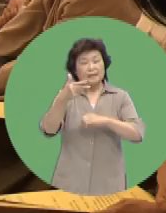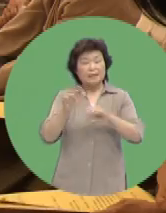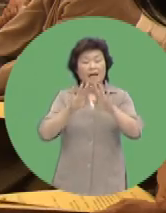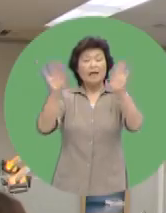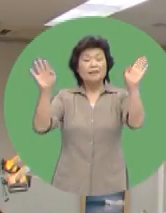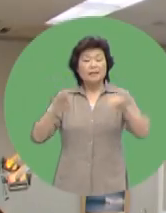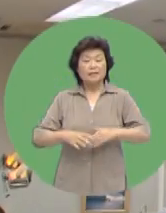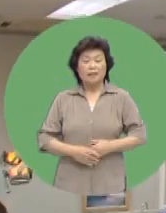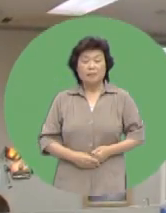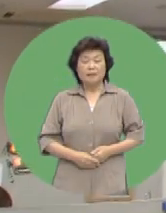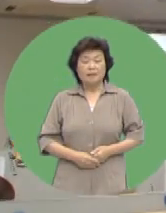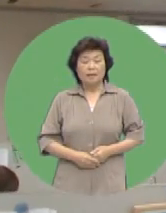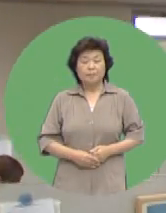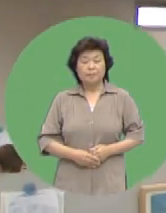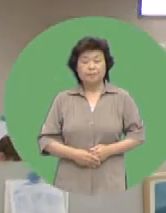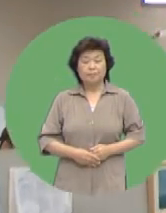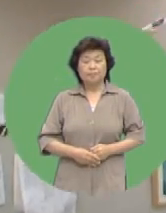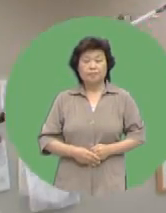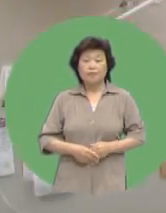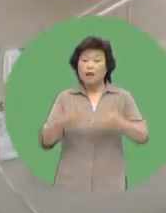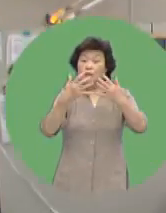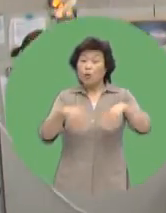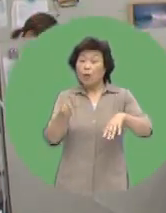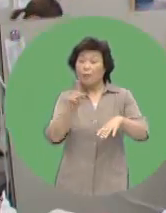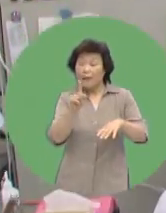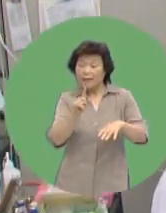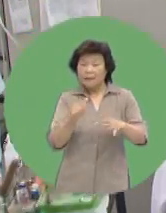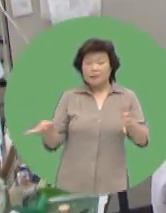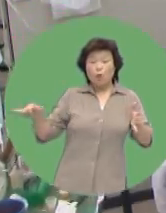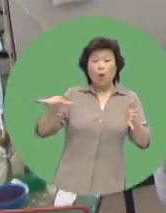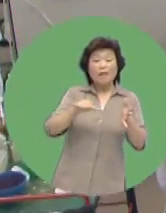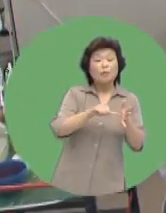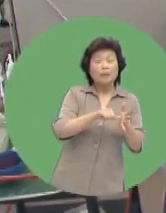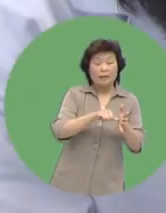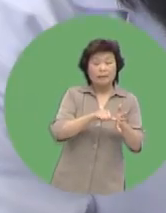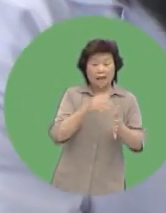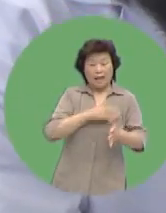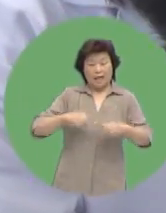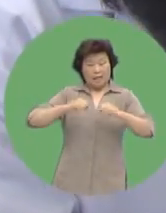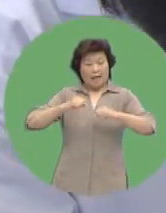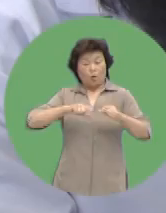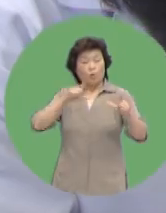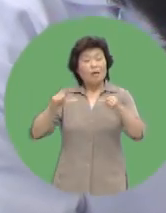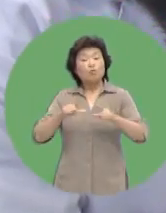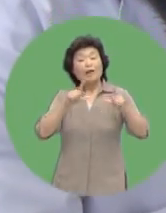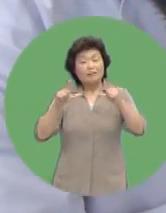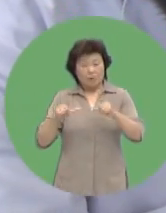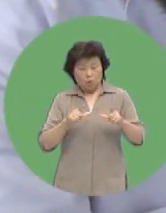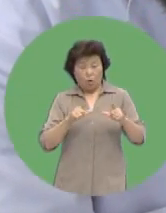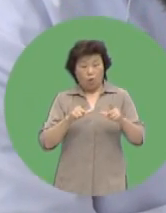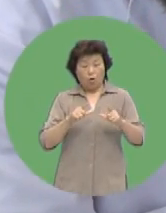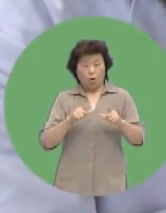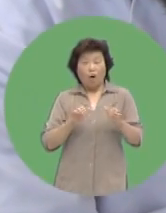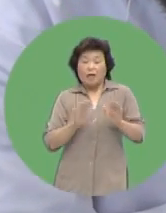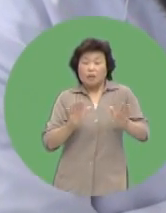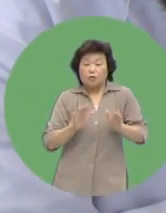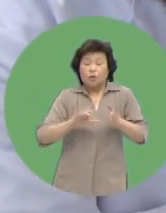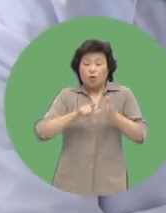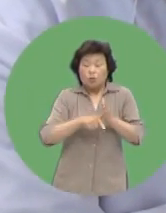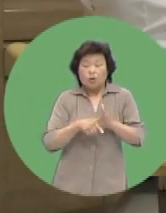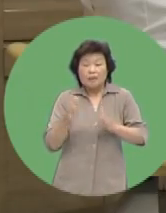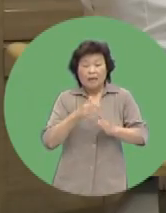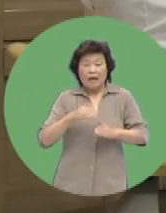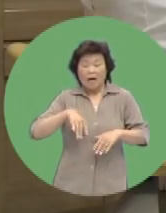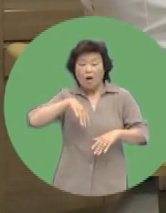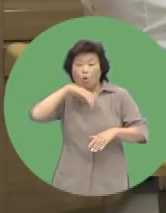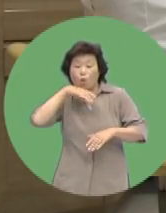。この条例は、生涯にわたって健康で暮らせるよう、乳幼児期から高齢期